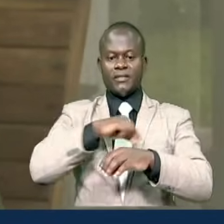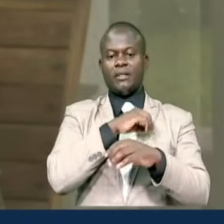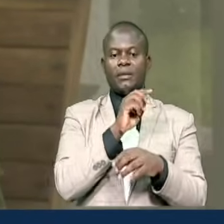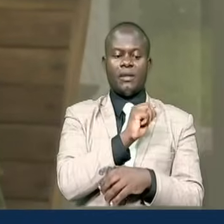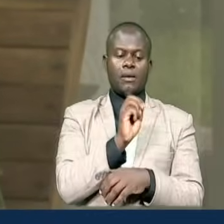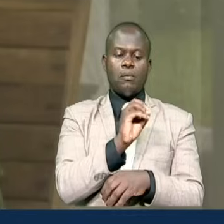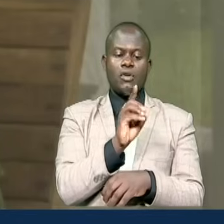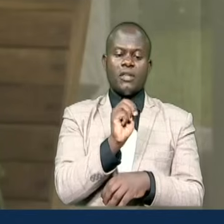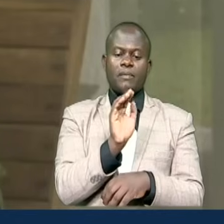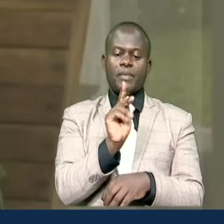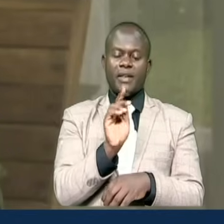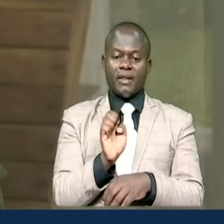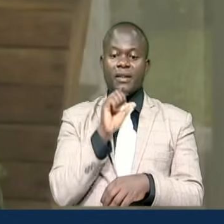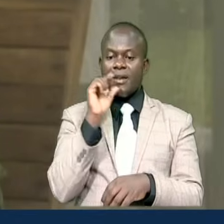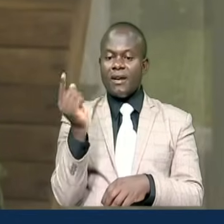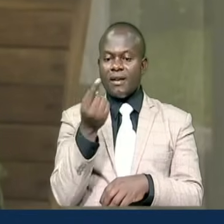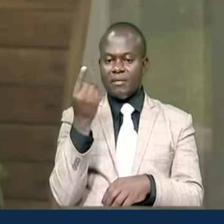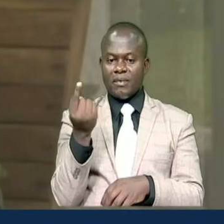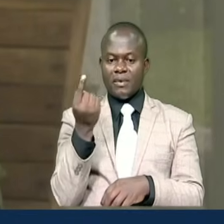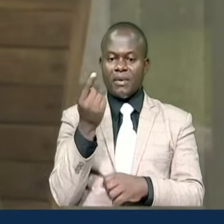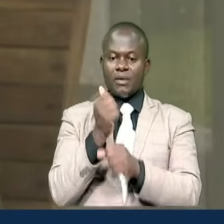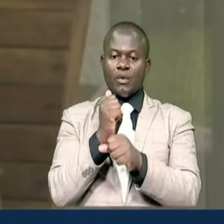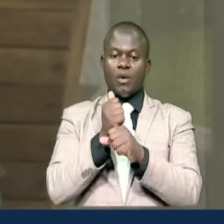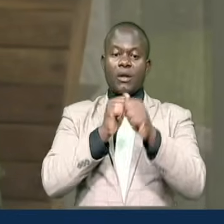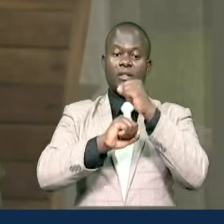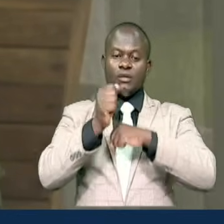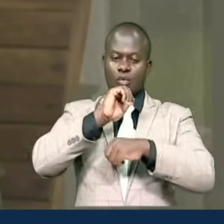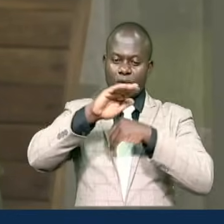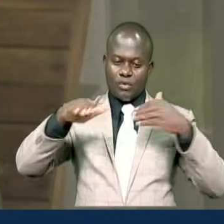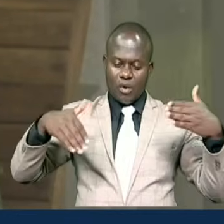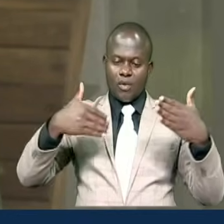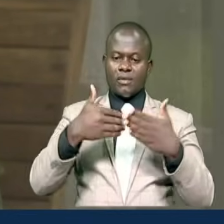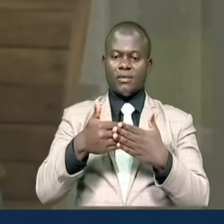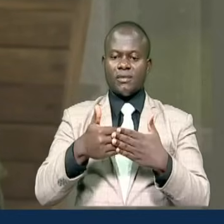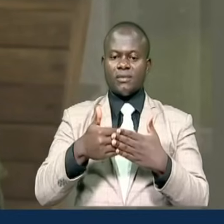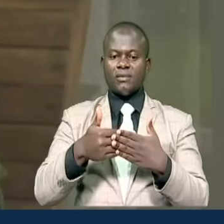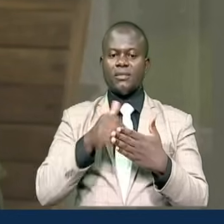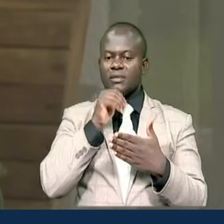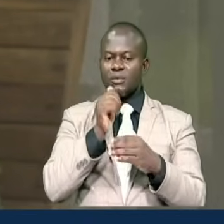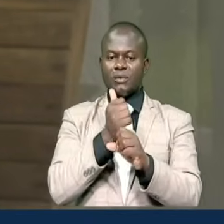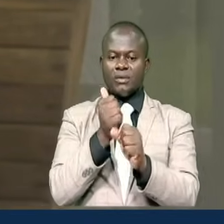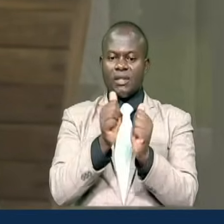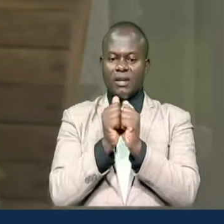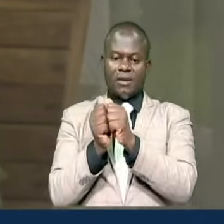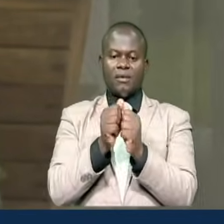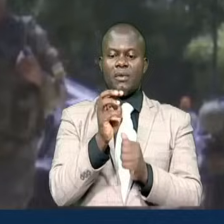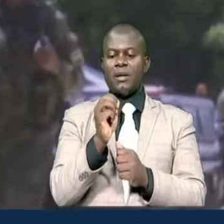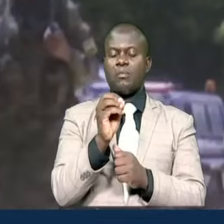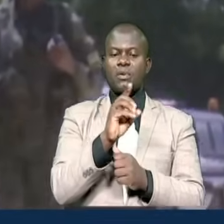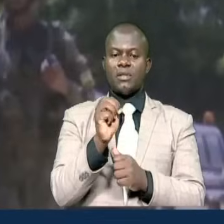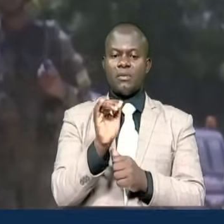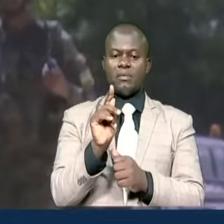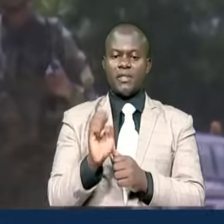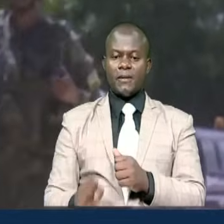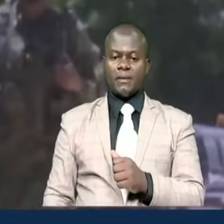Mozambique. Na narimwe dukora igikorwa icyo ari cyo cyose tutari kumwe na Mozambique.